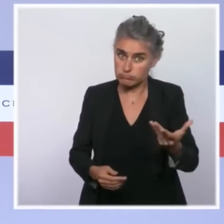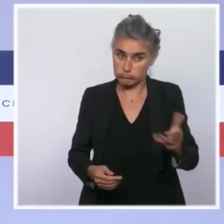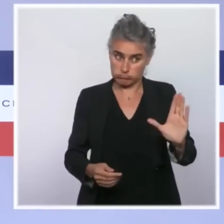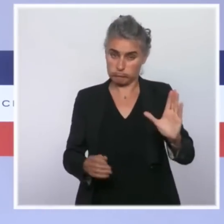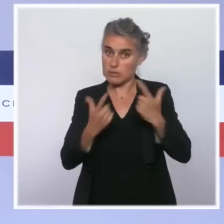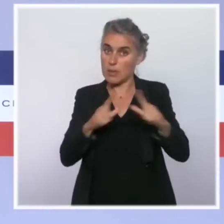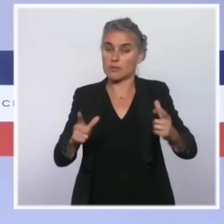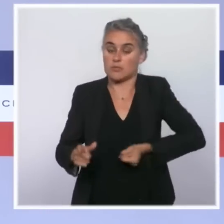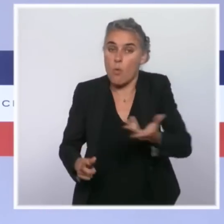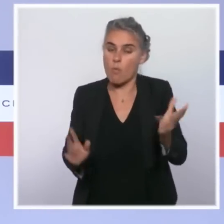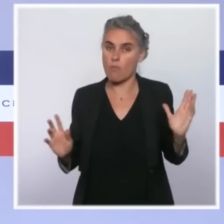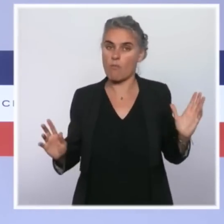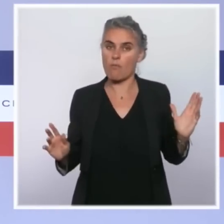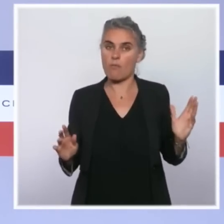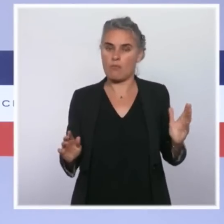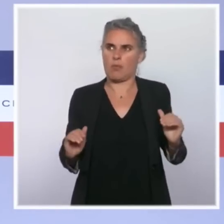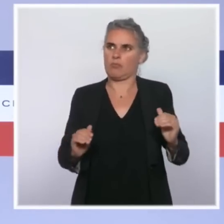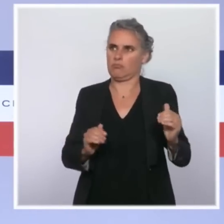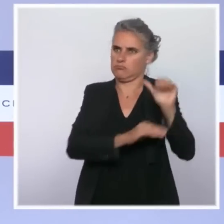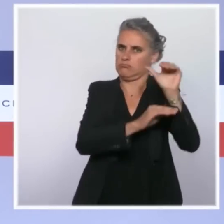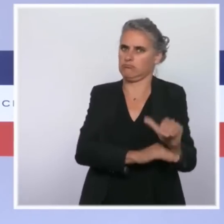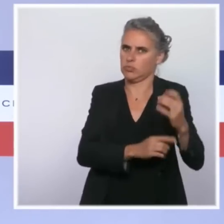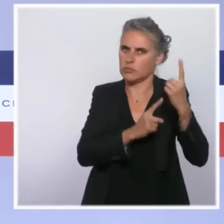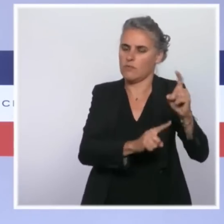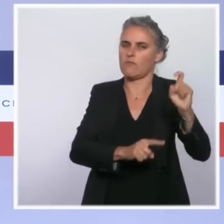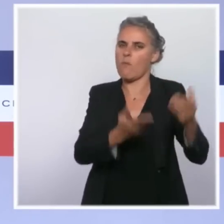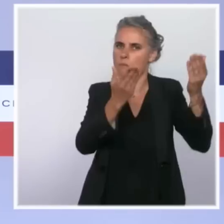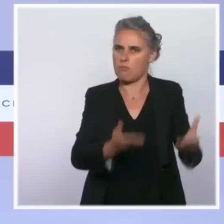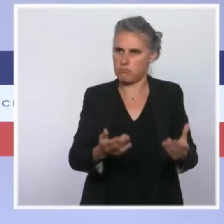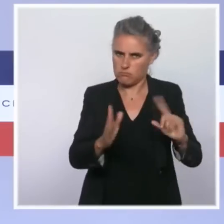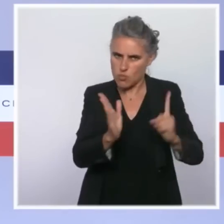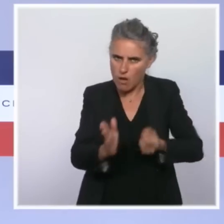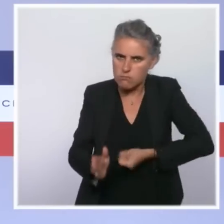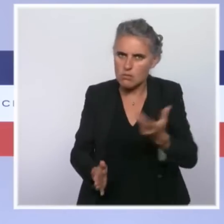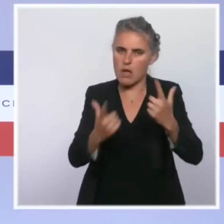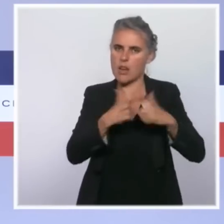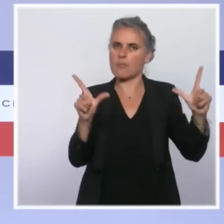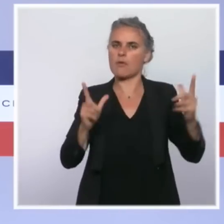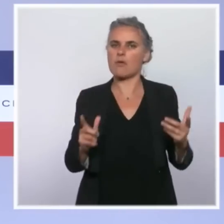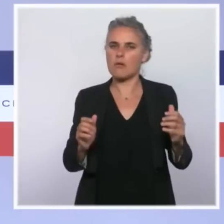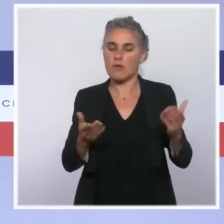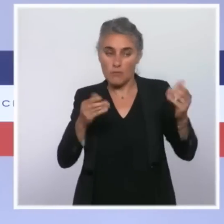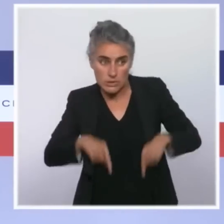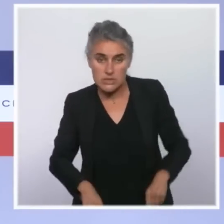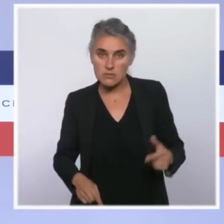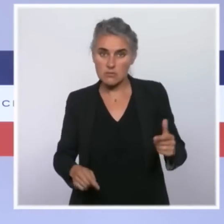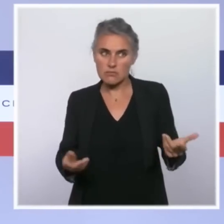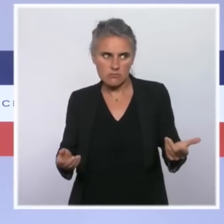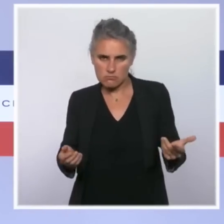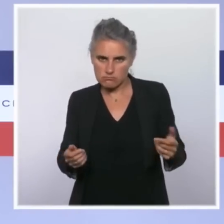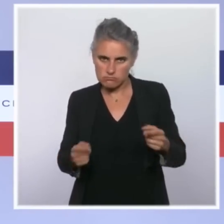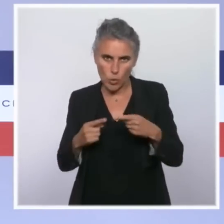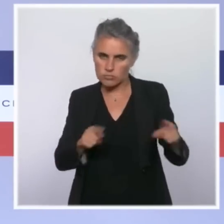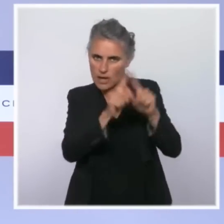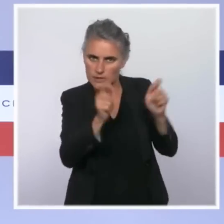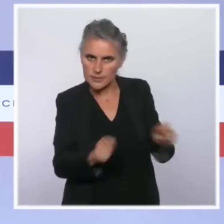liberté d'expression, il convient de défendre et de protéger la liberté d'expression. Et aucun, pas parce qu'on est ministre, qu'on n'a pas le droit au respect